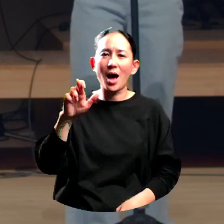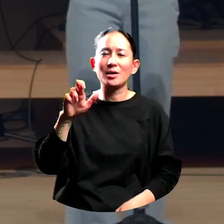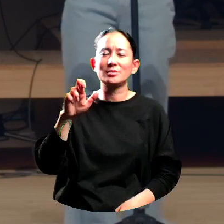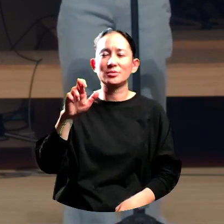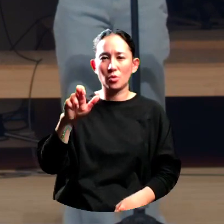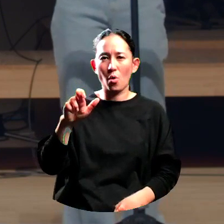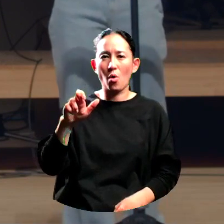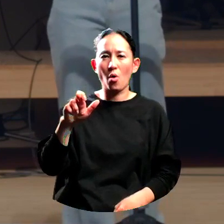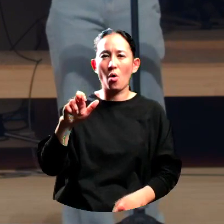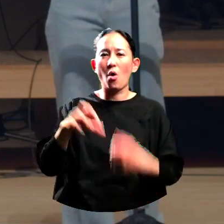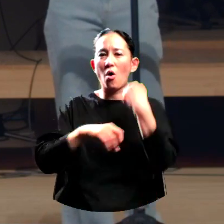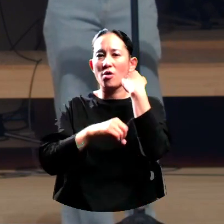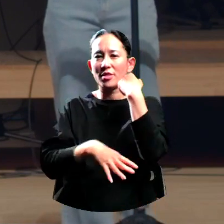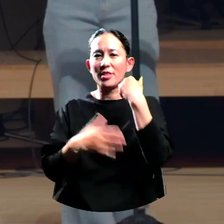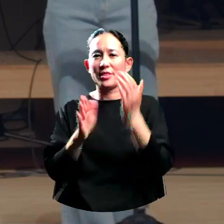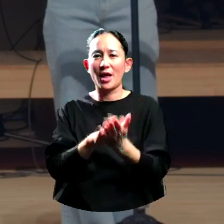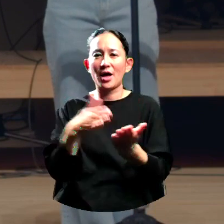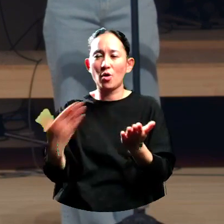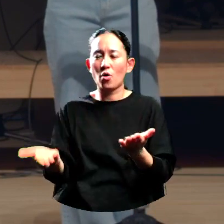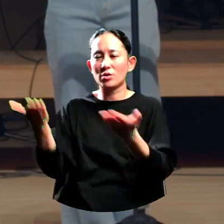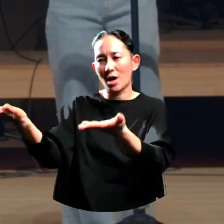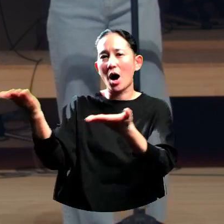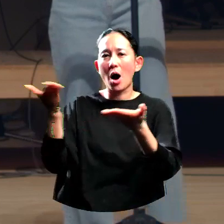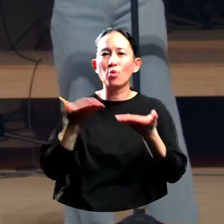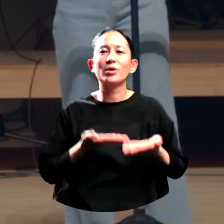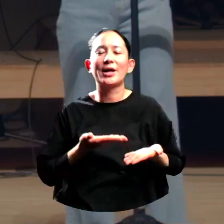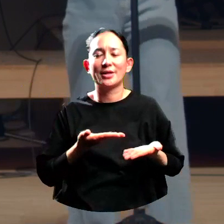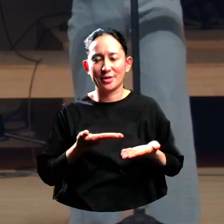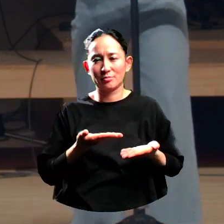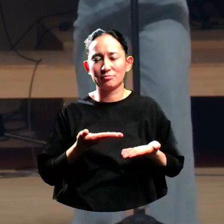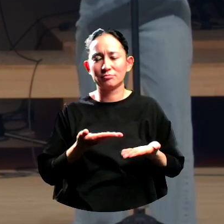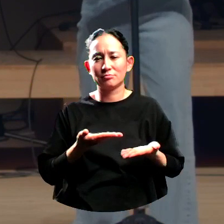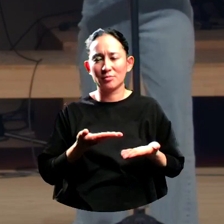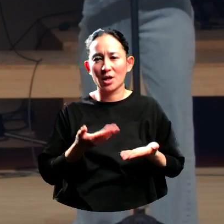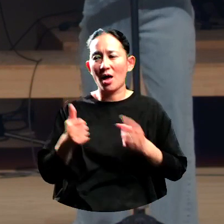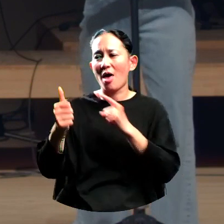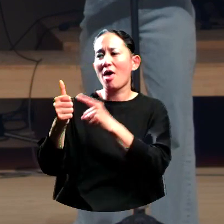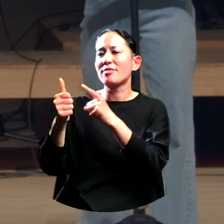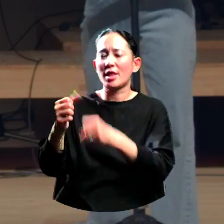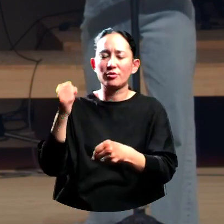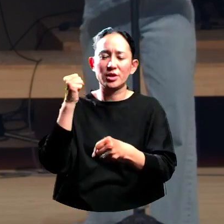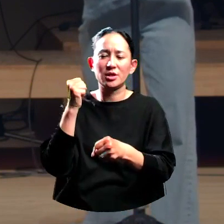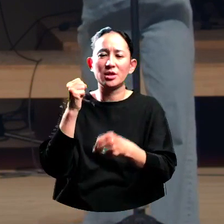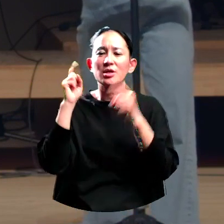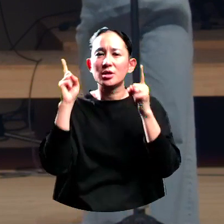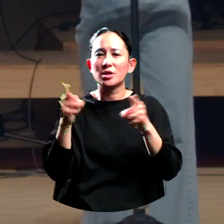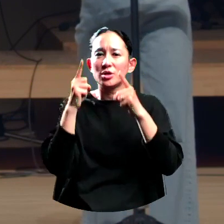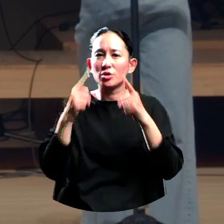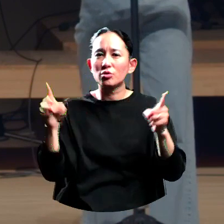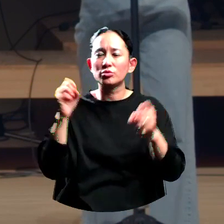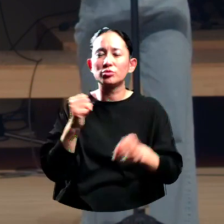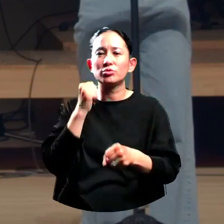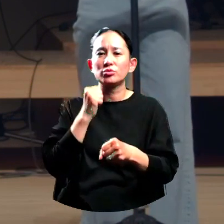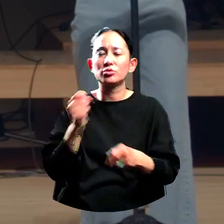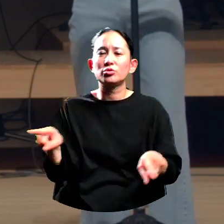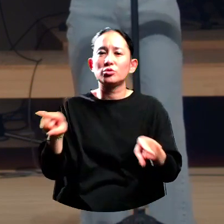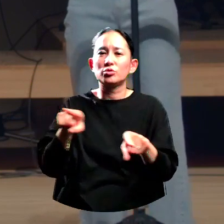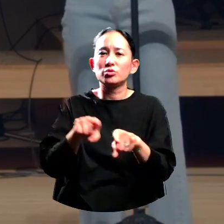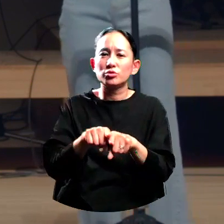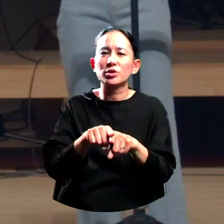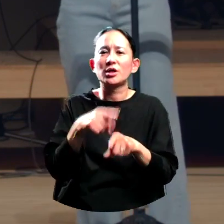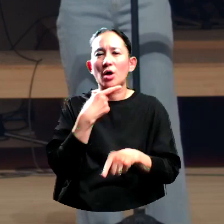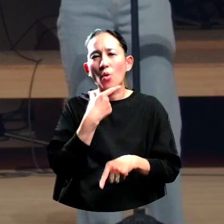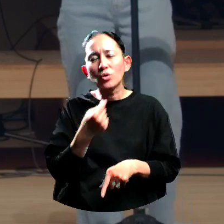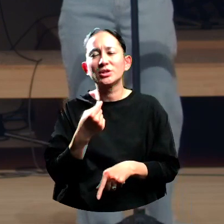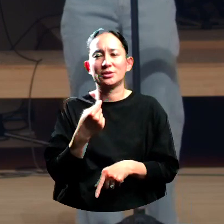letter from his friend. ヘンデルに曲をつけてほしいと。 And it was a script for a new opera. そのタイトルがザ・メサ